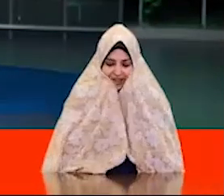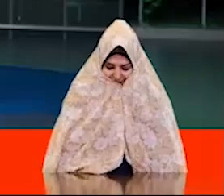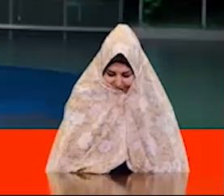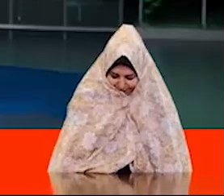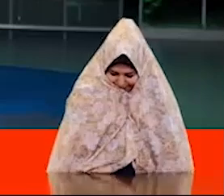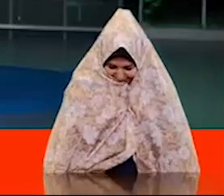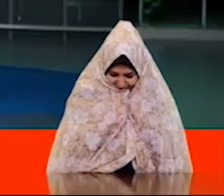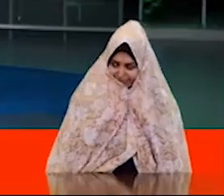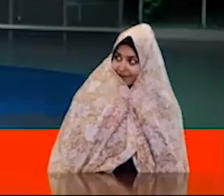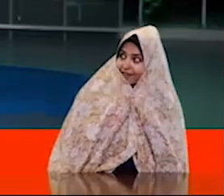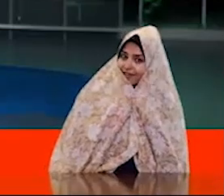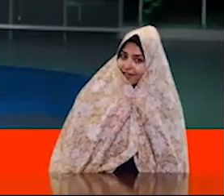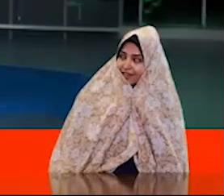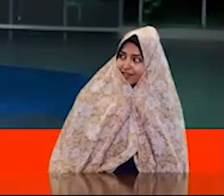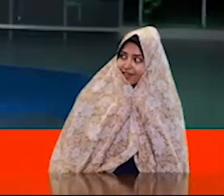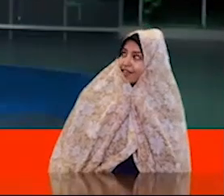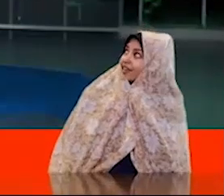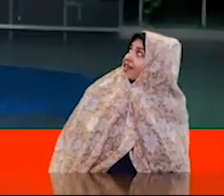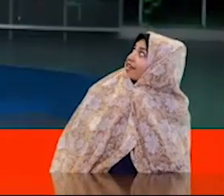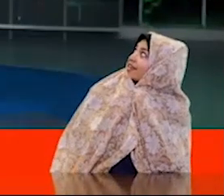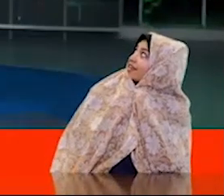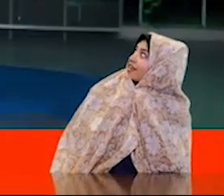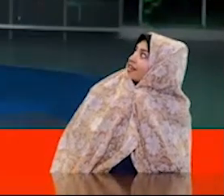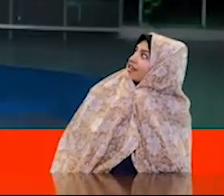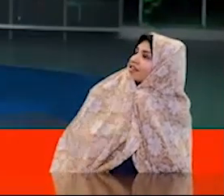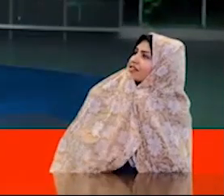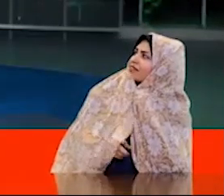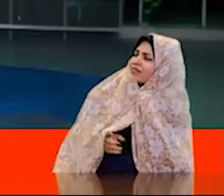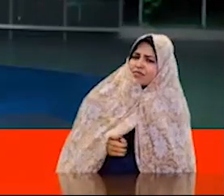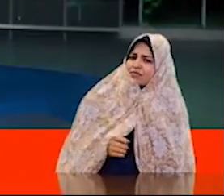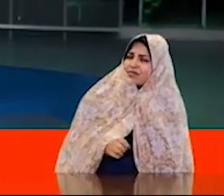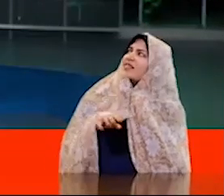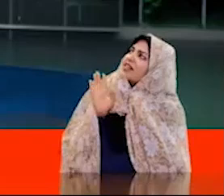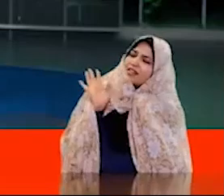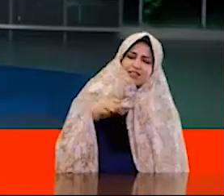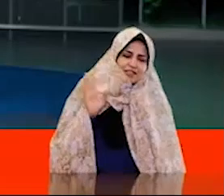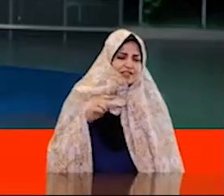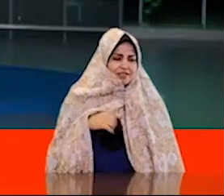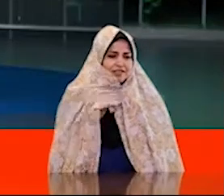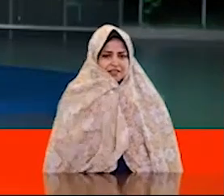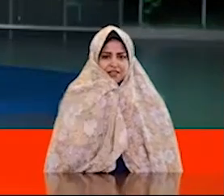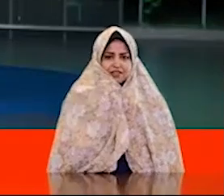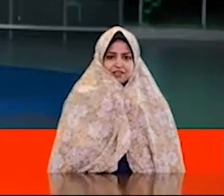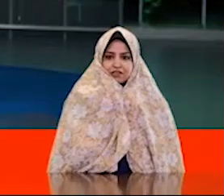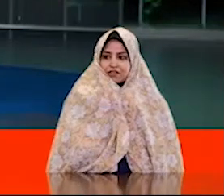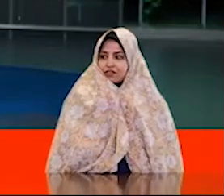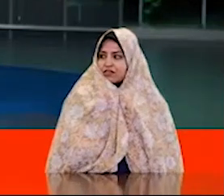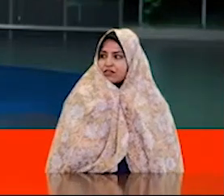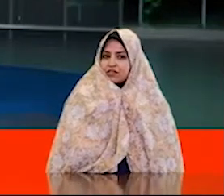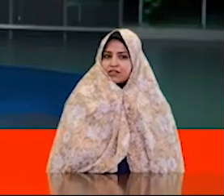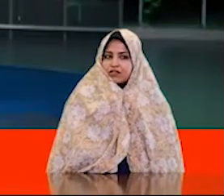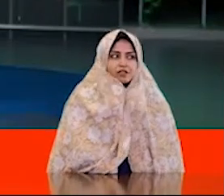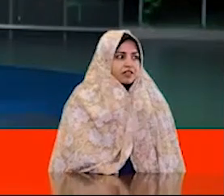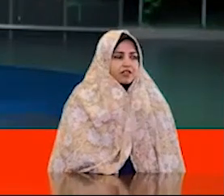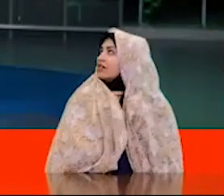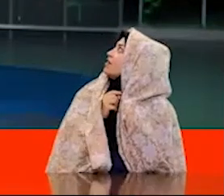یه عدد جوادم داریم مشکی متالیک بی بخار، زیاد دست به دست شده ولی سالمه. زنگ زدی؟ نگفتم دیگه زنگ